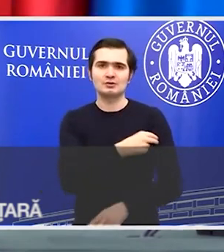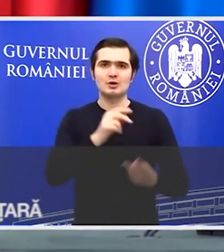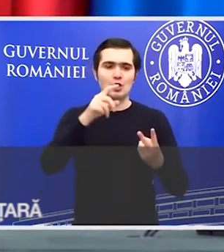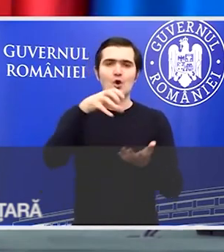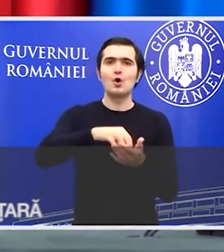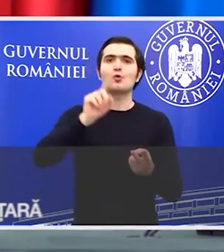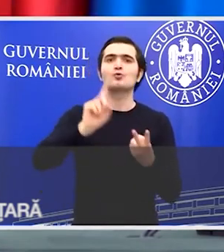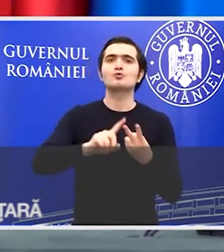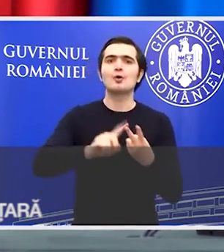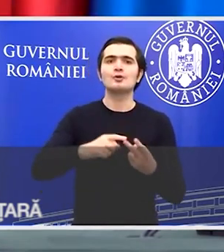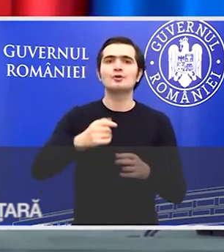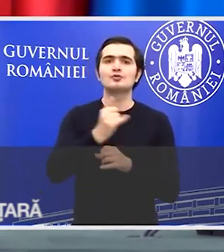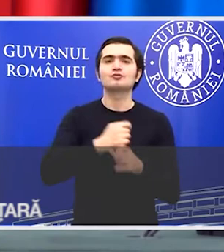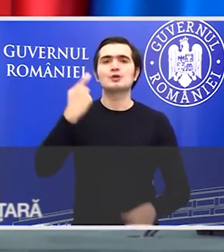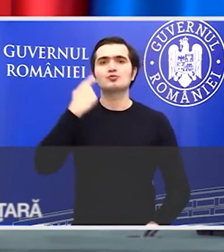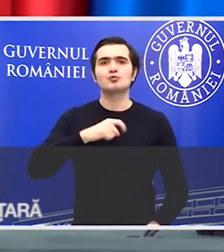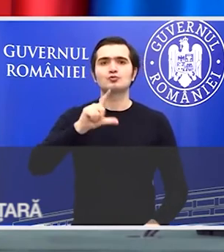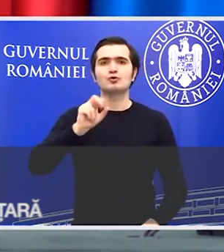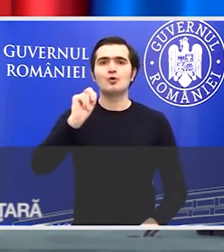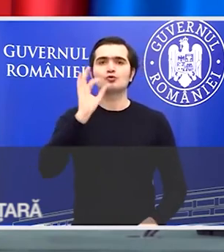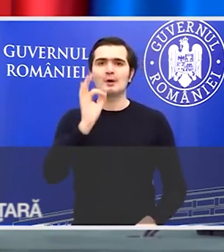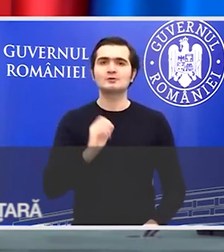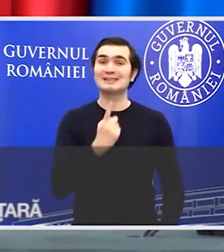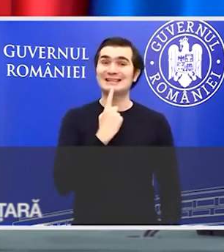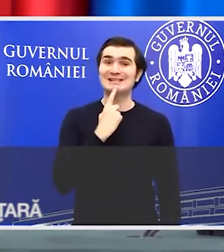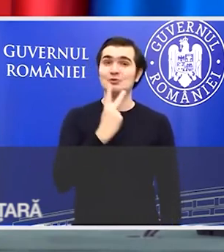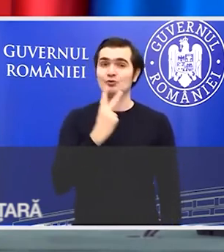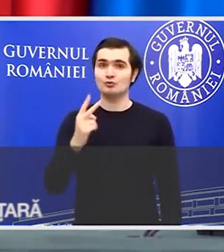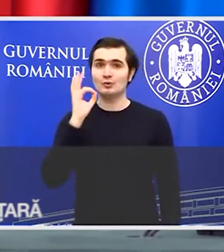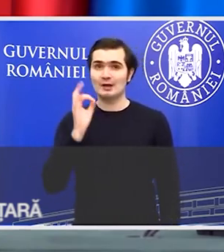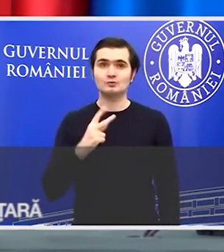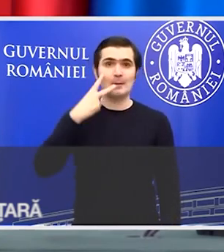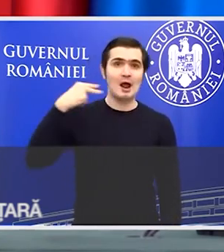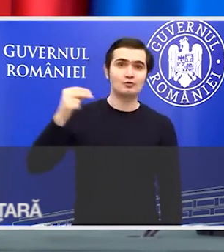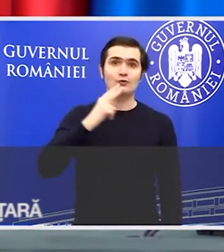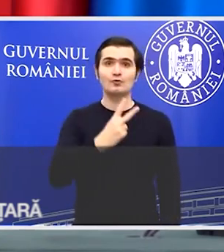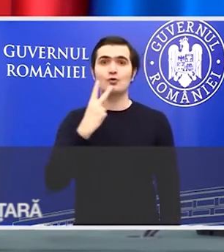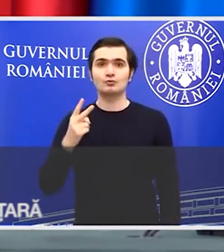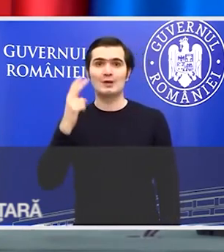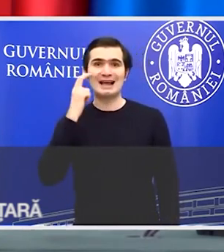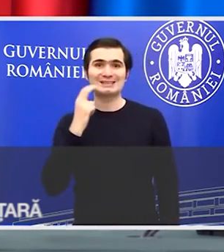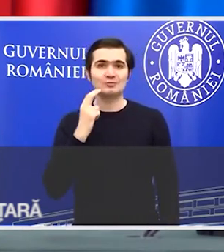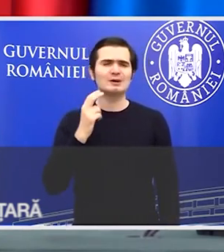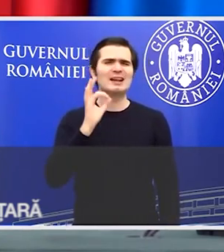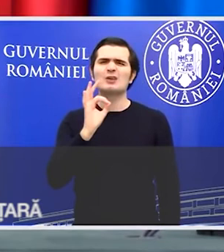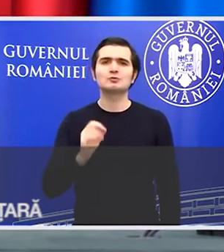județul Cluj, cu 28%, Timiș 22%, Brașov 22%,